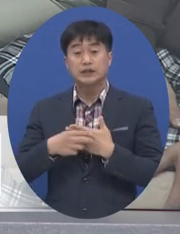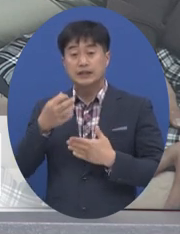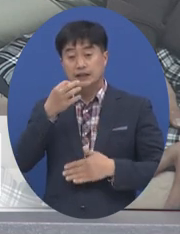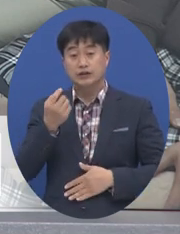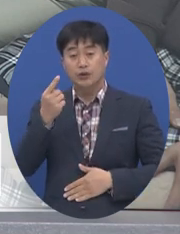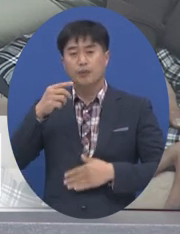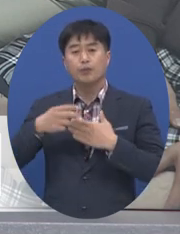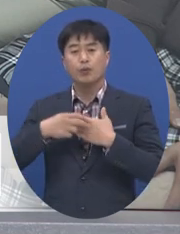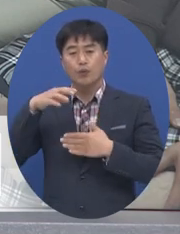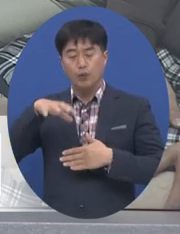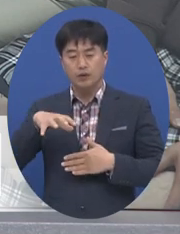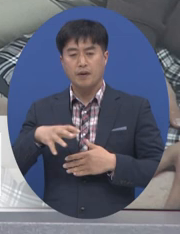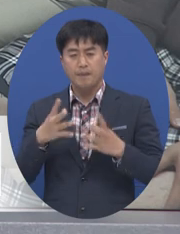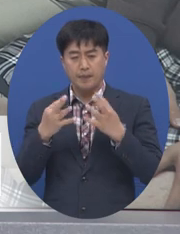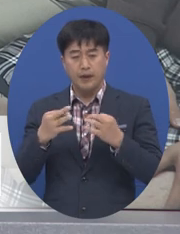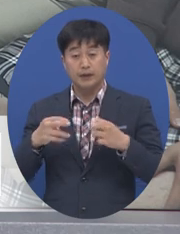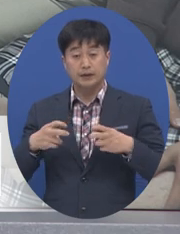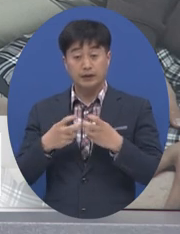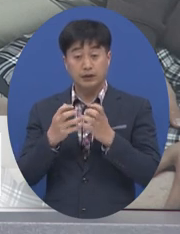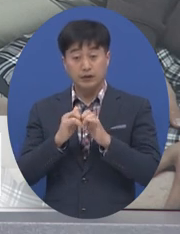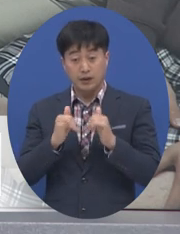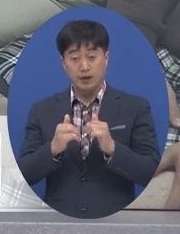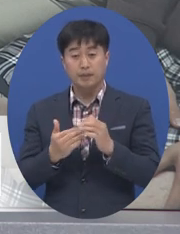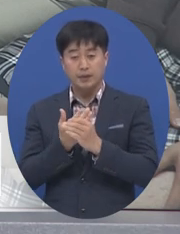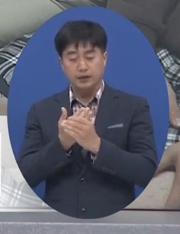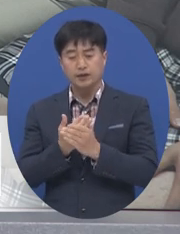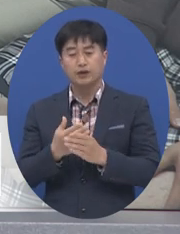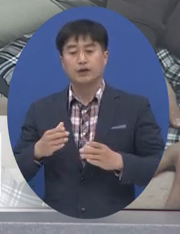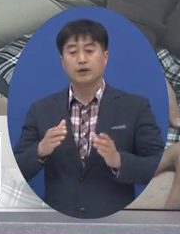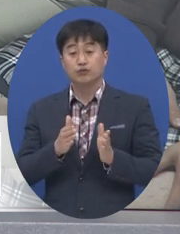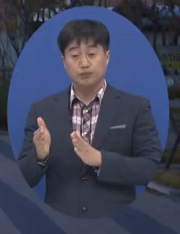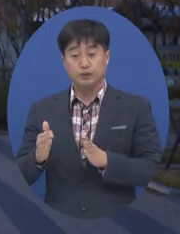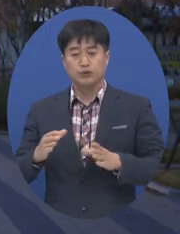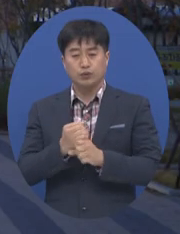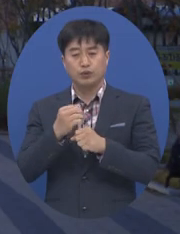이천병원에서 다수 사상자 발생을 대비한 종합훈련을 실시했습니다.